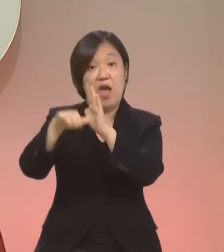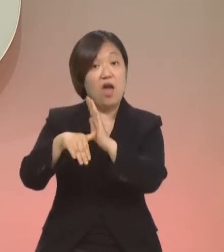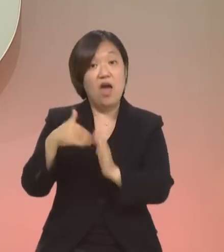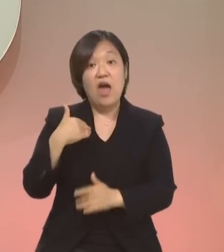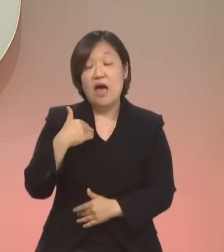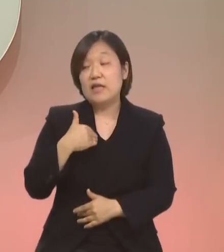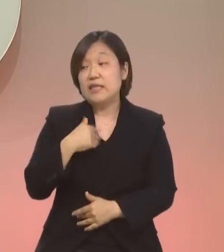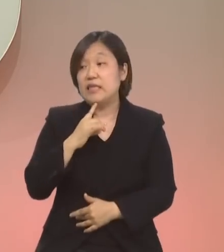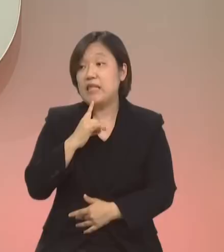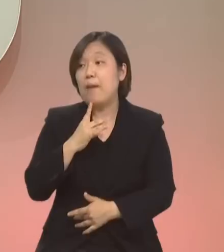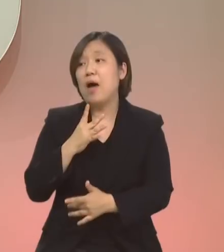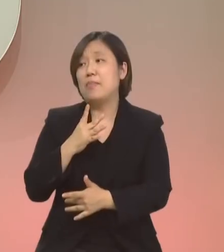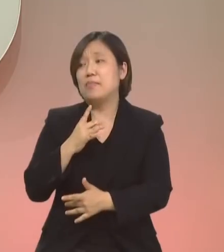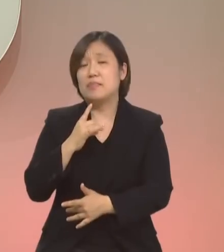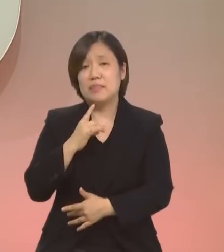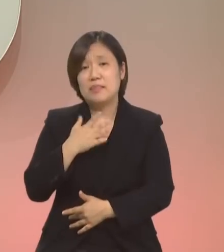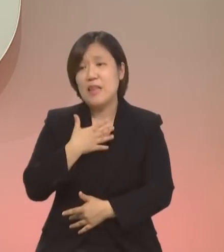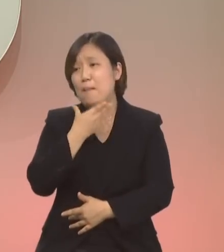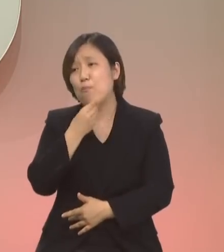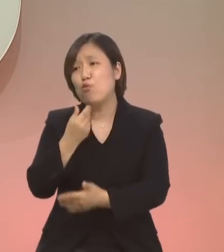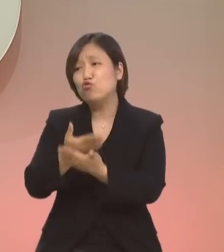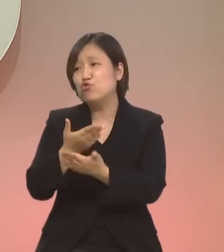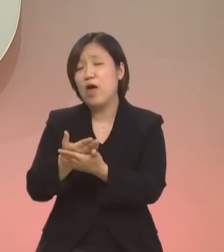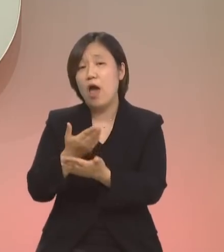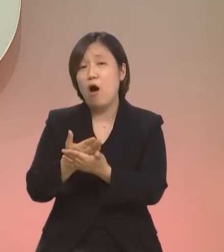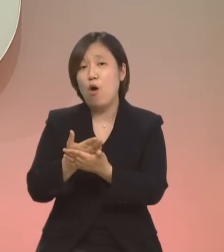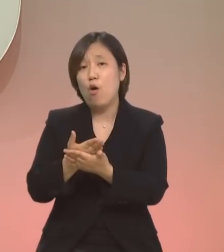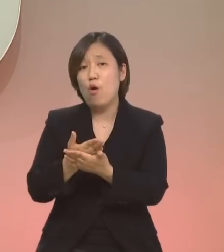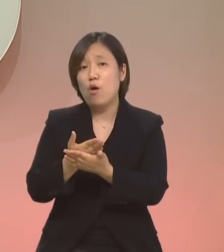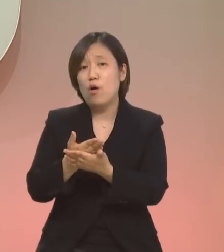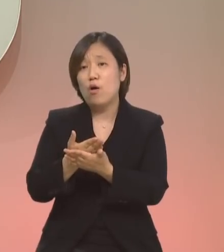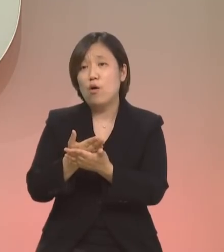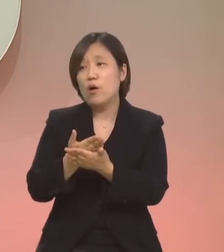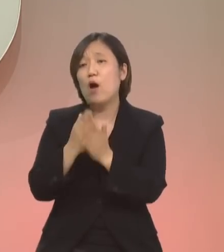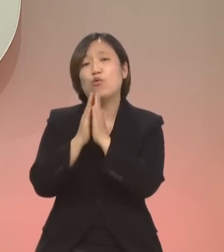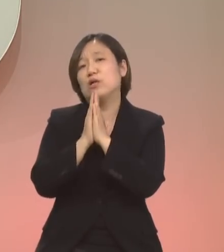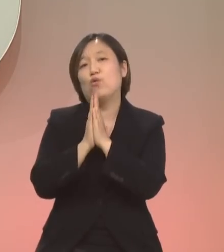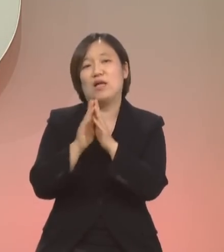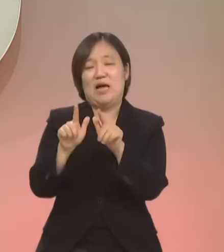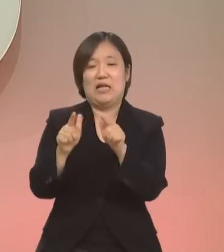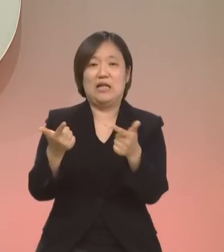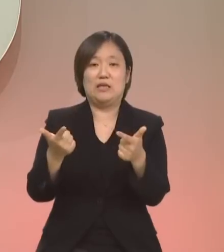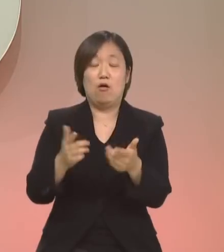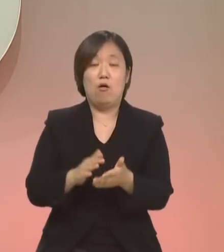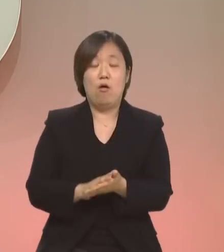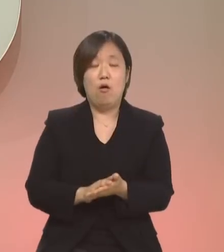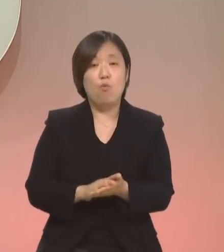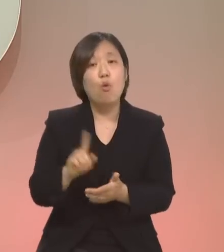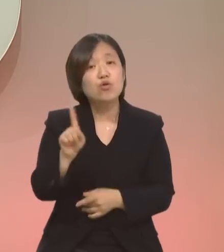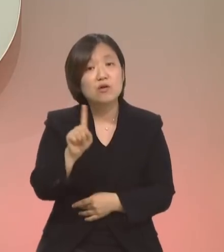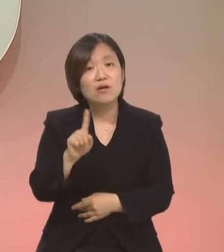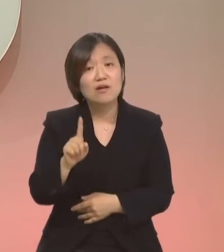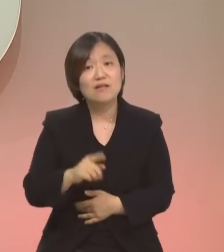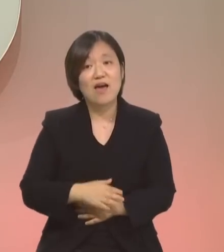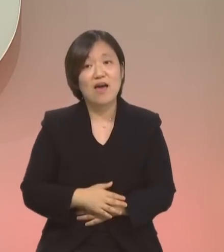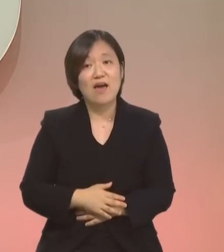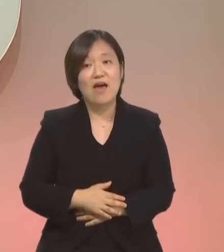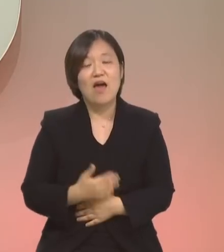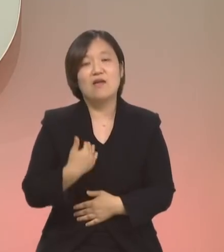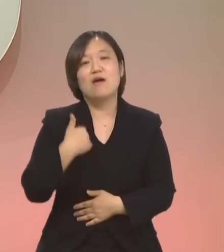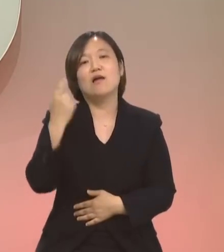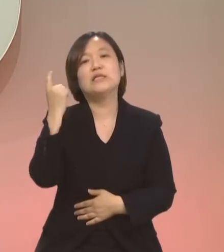저 잘 되게 해주세요라는 축원은 올리지를 않는답니다 그러면 어떻게 하느냐 제가